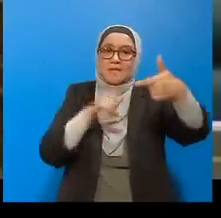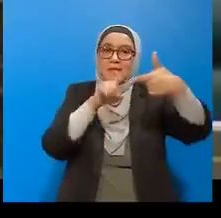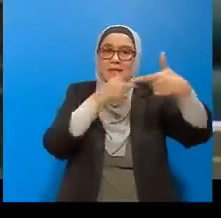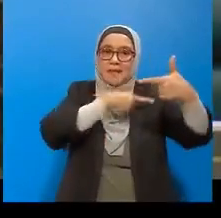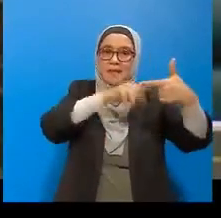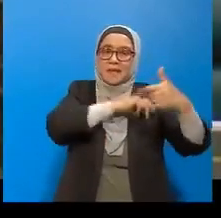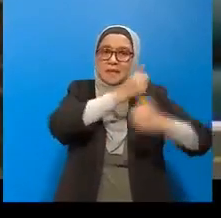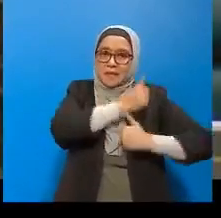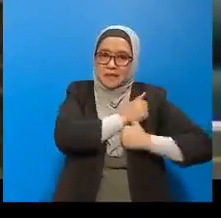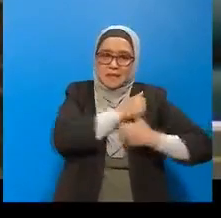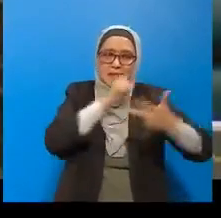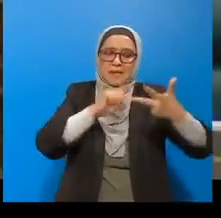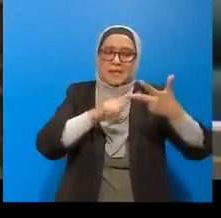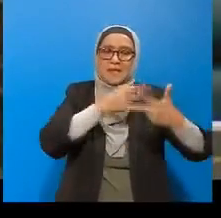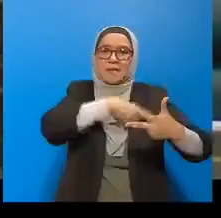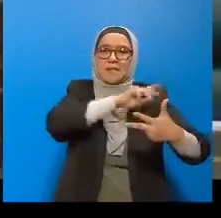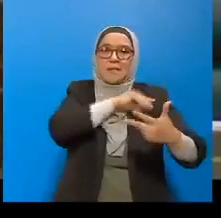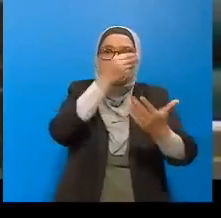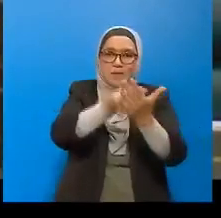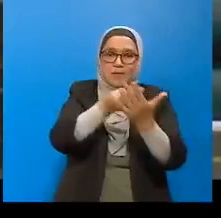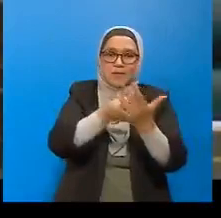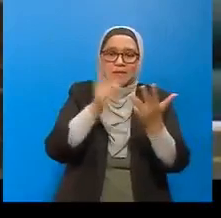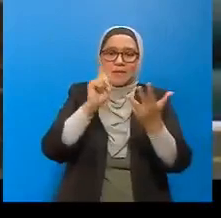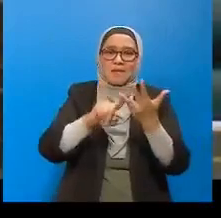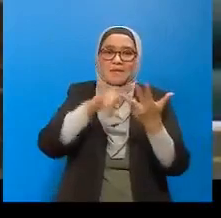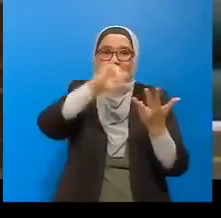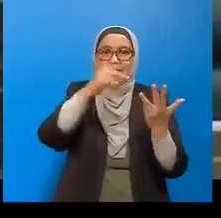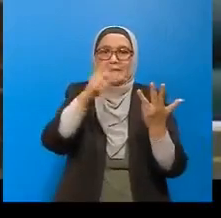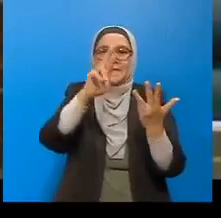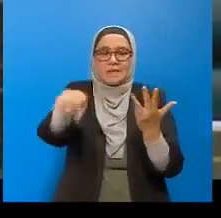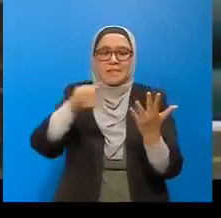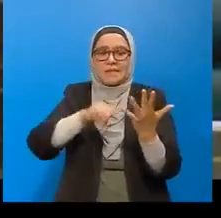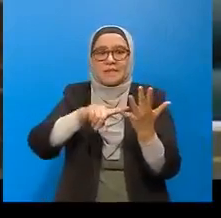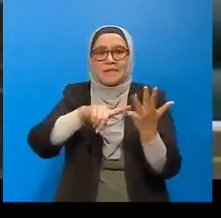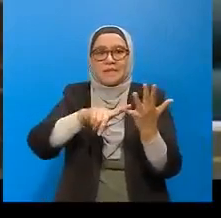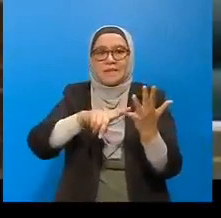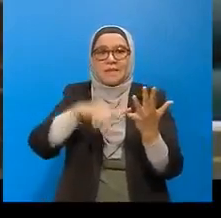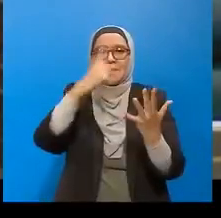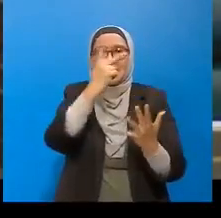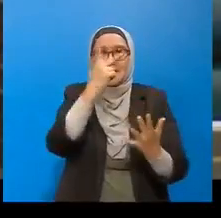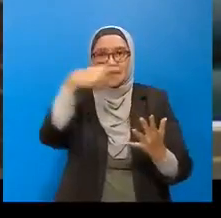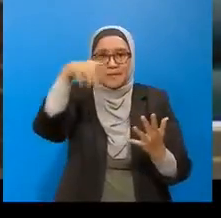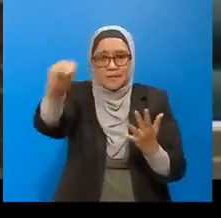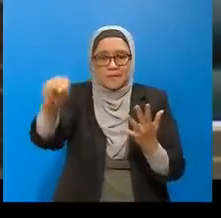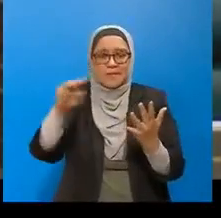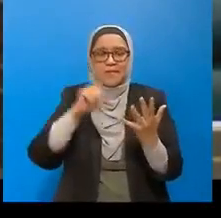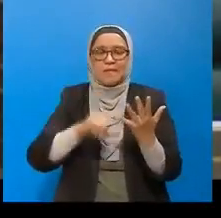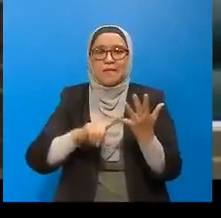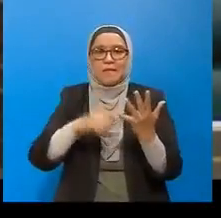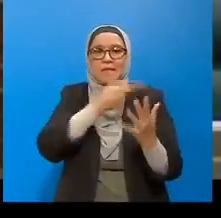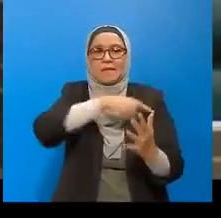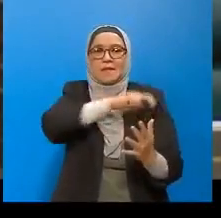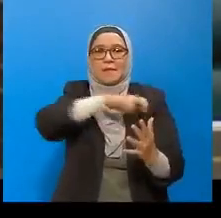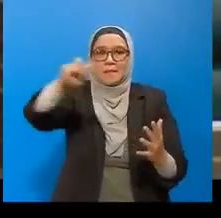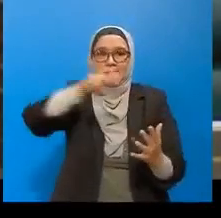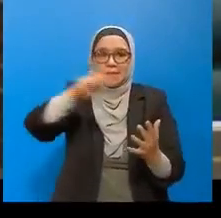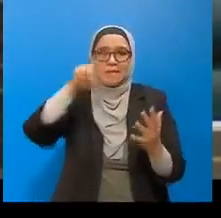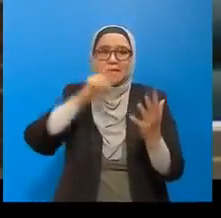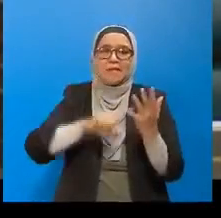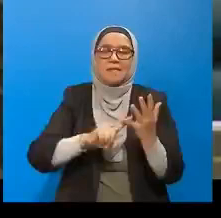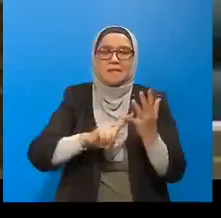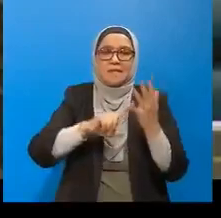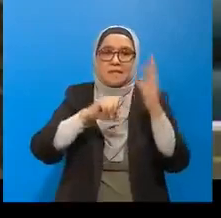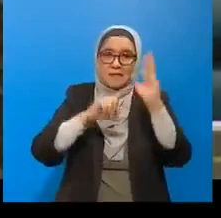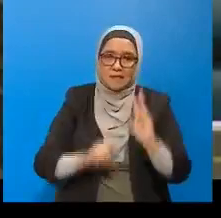tinggi, berorientasikan teknologi termaju, berpandukan NIA yang turut memberi fokus kepada